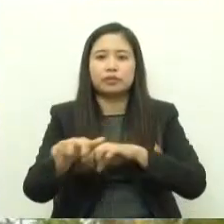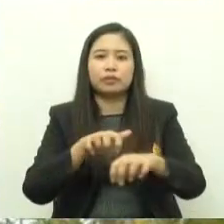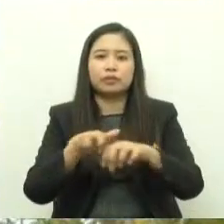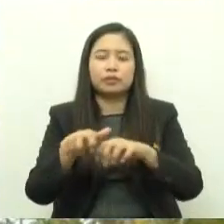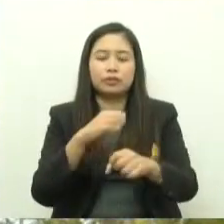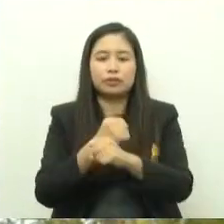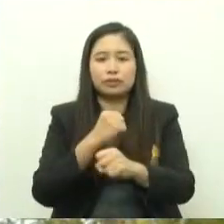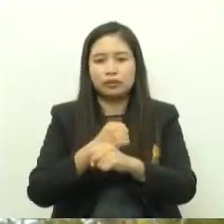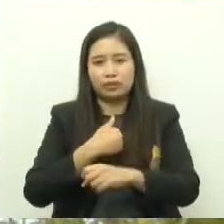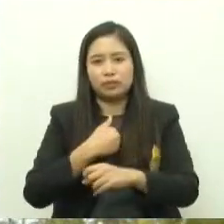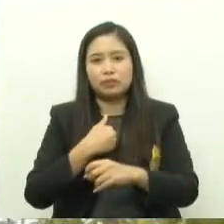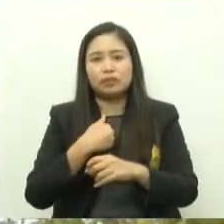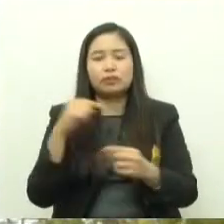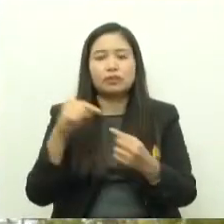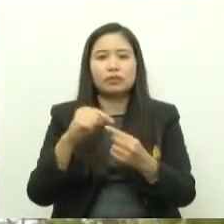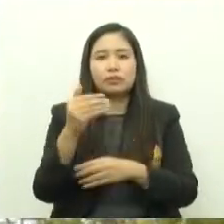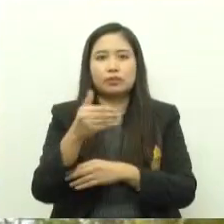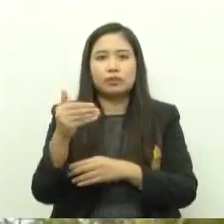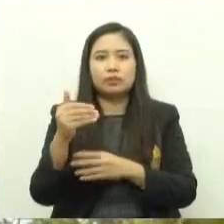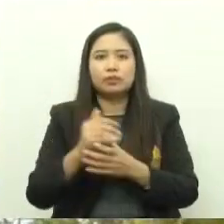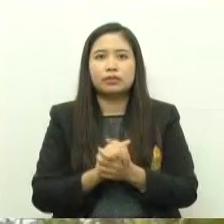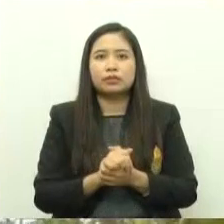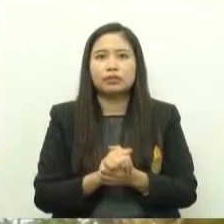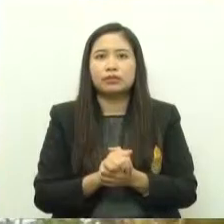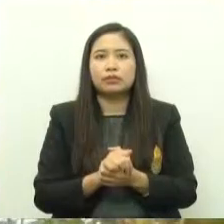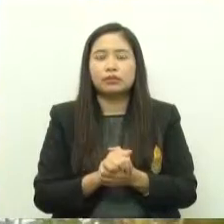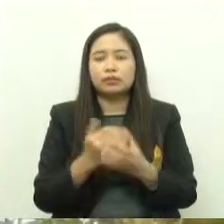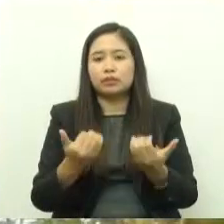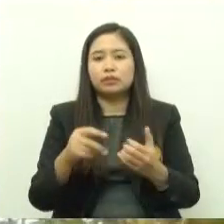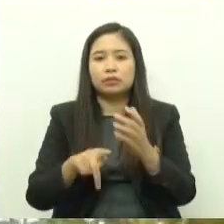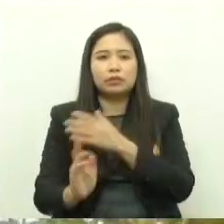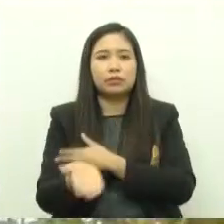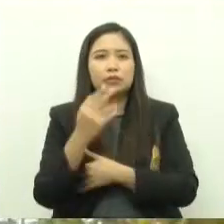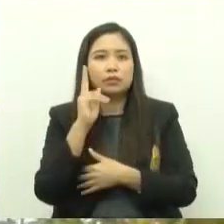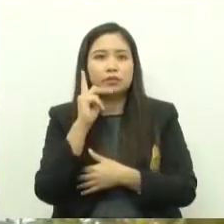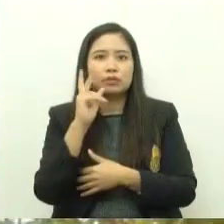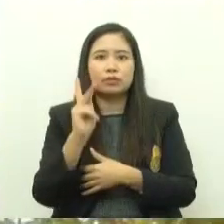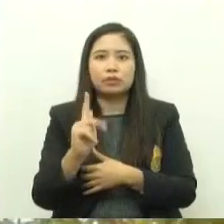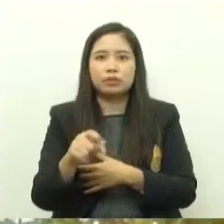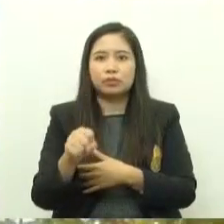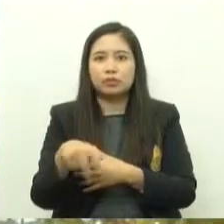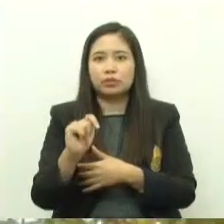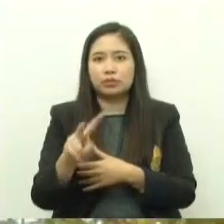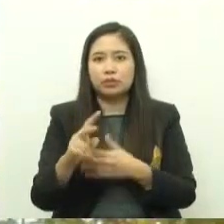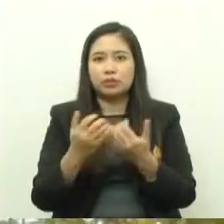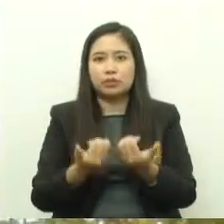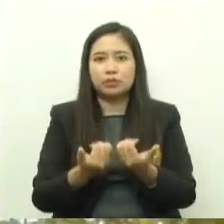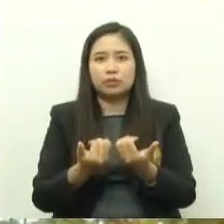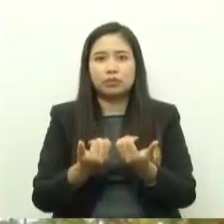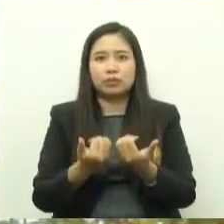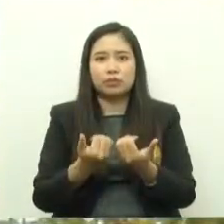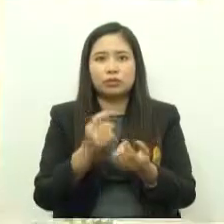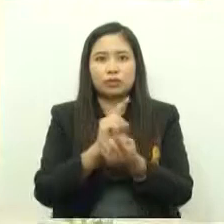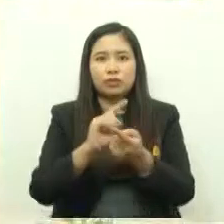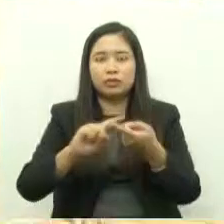ศิลปกรรมระดับชาติเลยครับสำหรับรายการพุธเช้าข่าวสพฐในช่วงของท่านเลขาธิการกพฐพบเพื่อนครูวัน